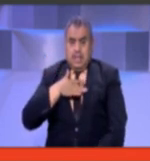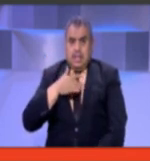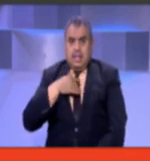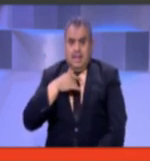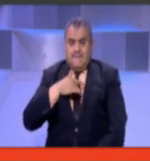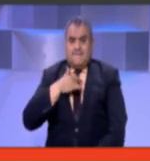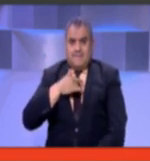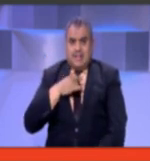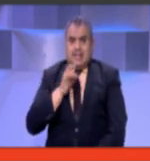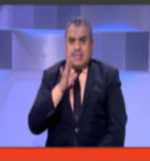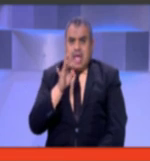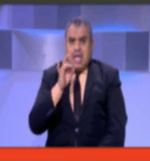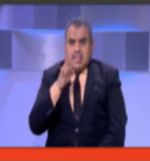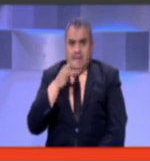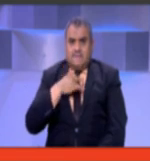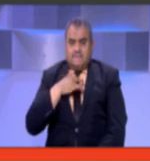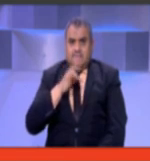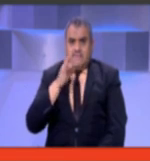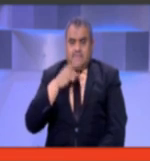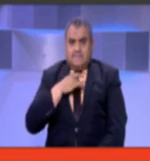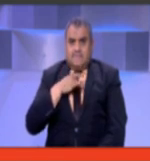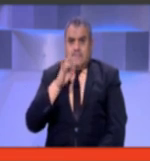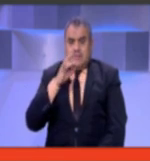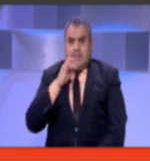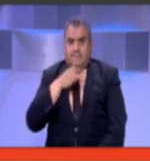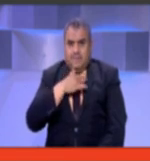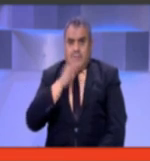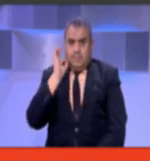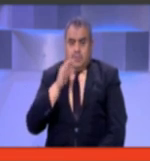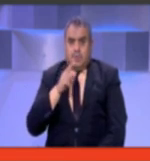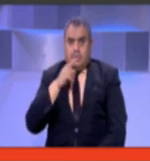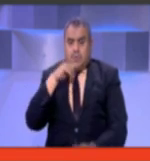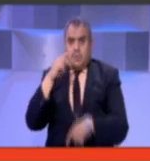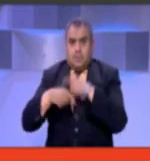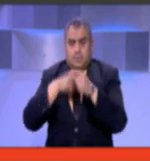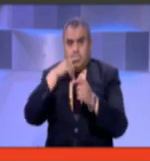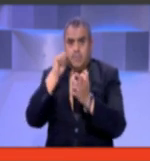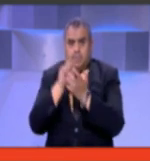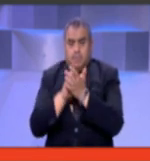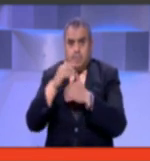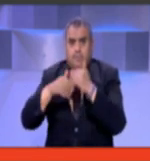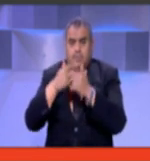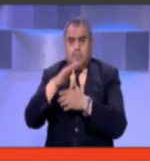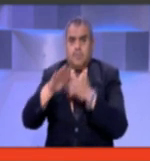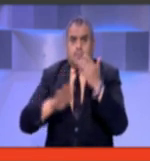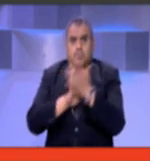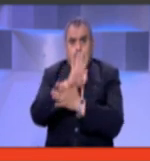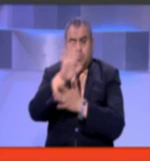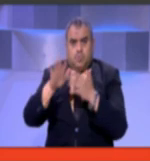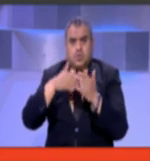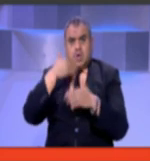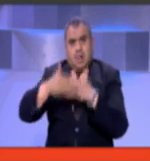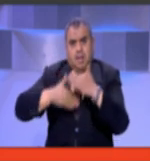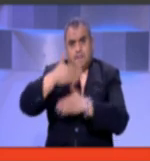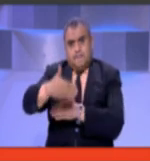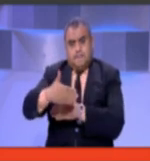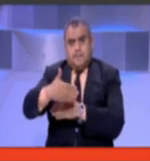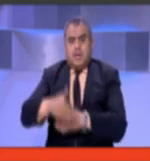الالتهابات. أنا عندي التهاب رئوي حاد وأنا داخل هنا أهو، وده قد يكون مشكلة كبيرة